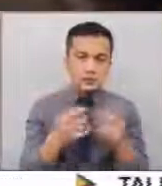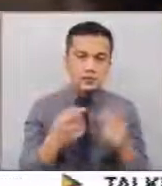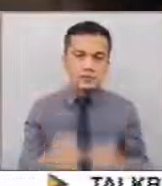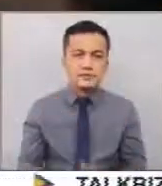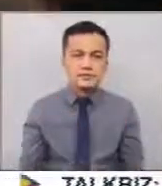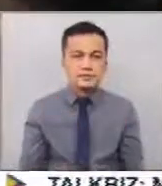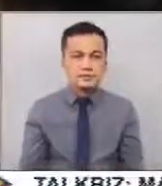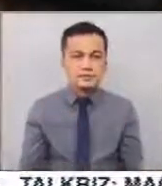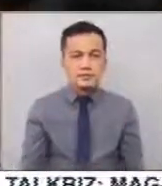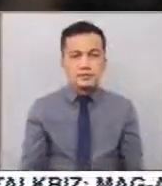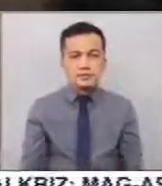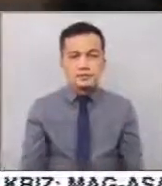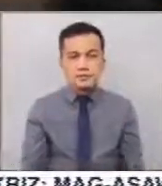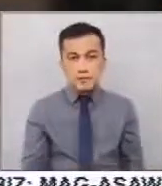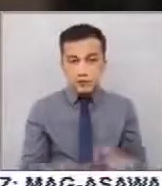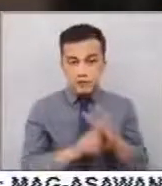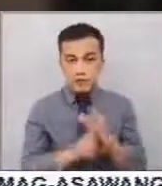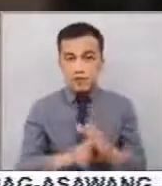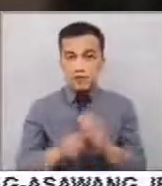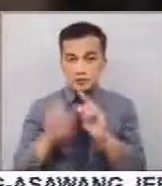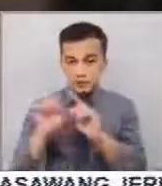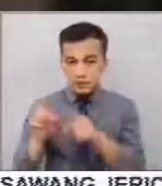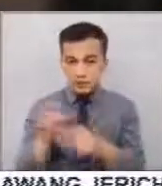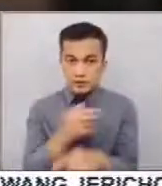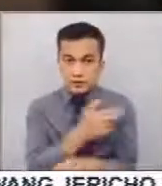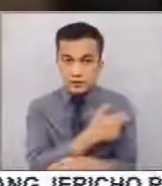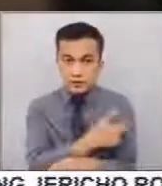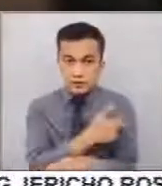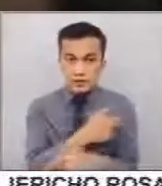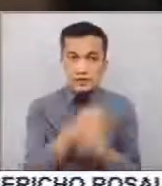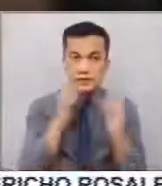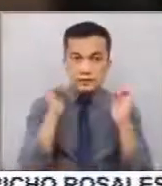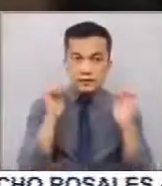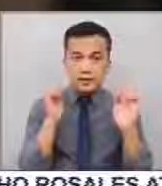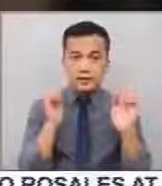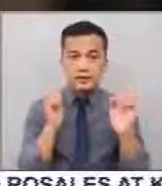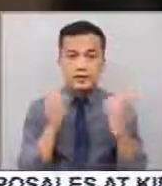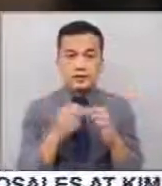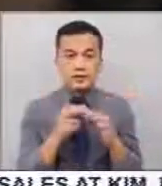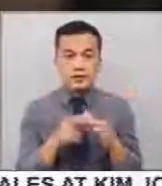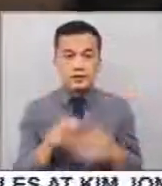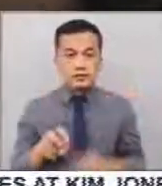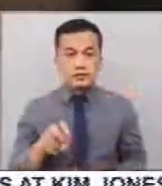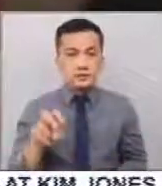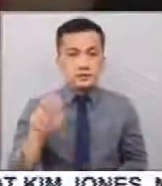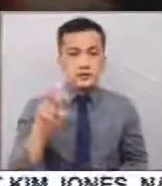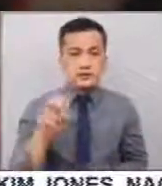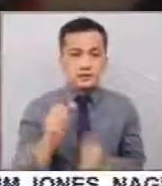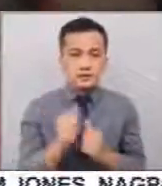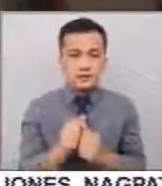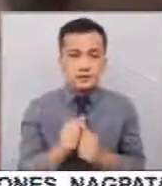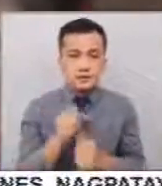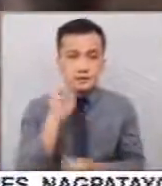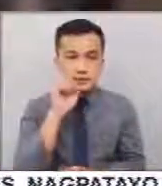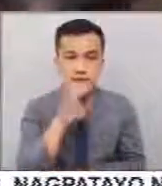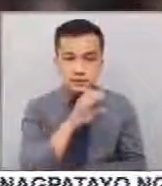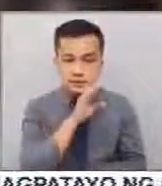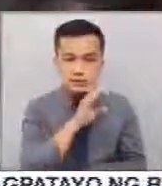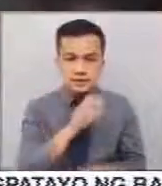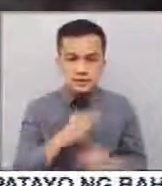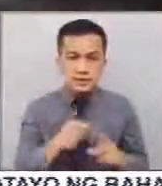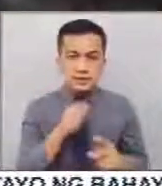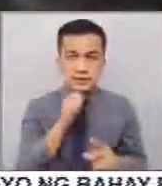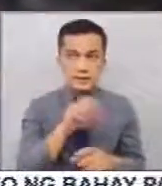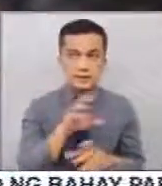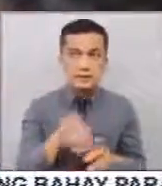Halimbawa ay ang pagpunta sa ospital, kung mag-exercise o di kaya ay babiyahe ng may kasamang nakatatanda pero hindi kasama sa maaari